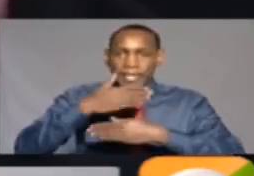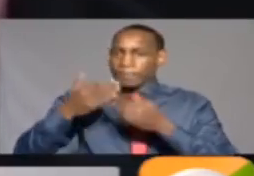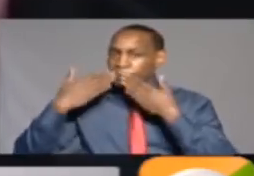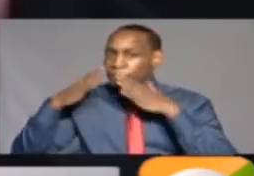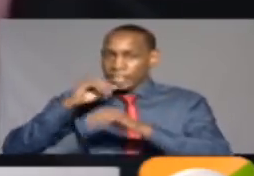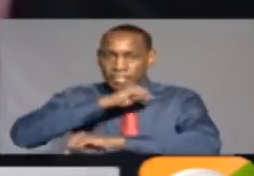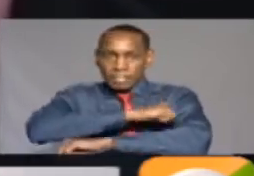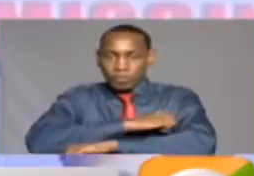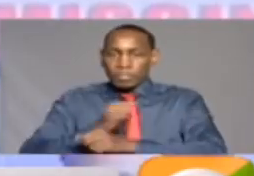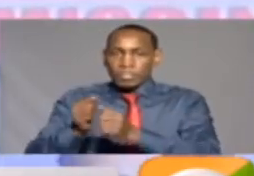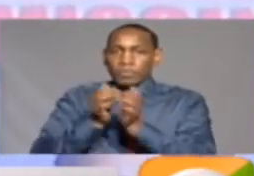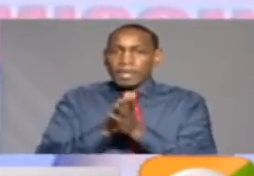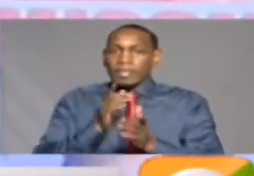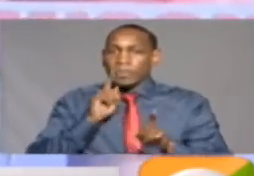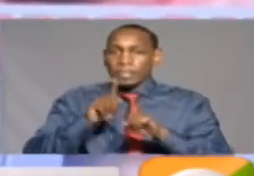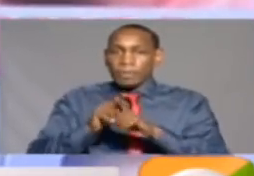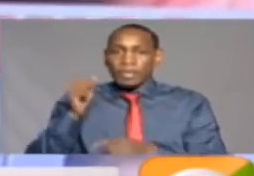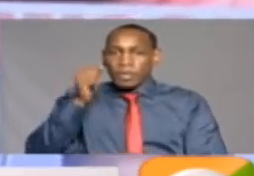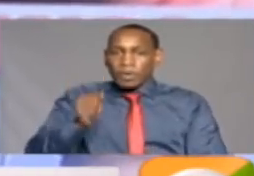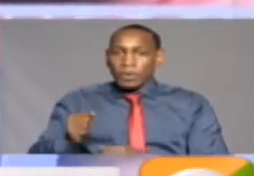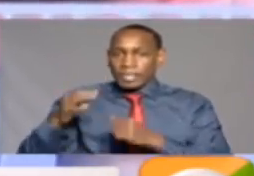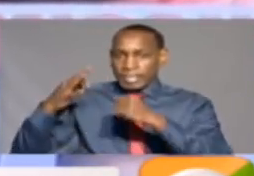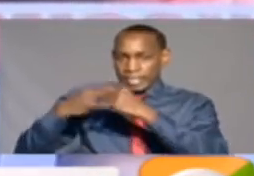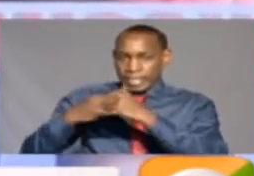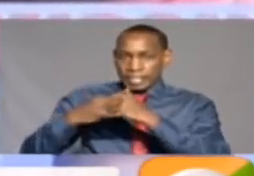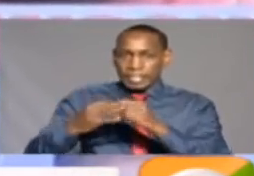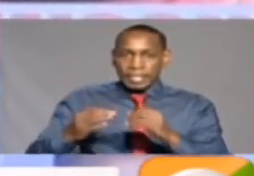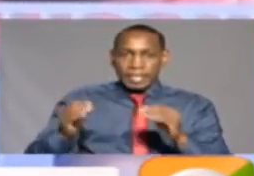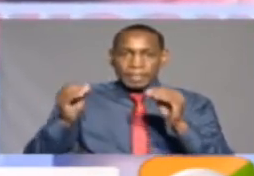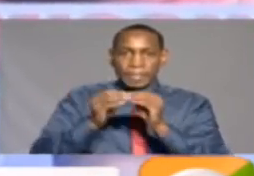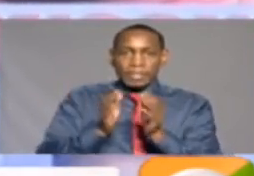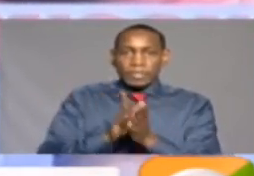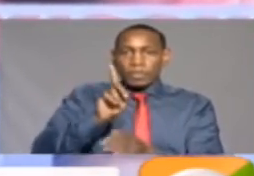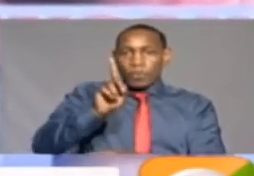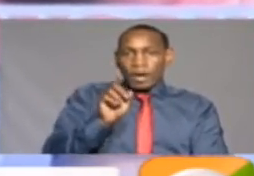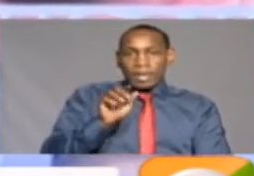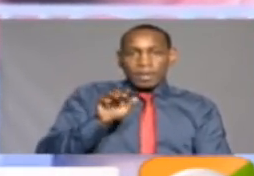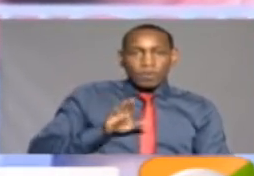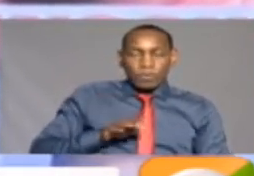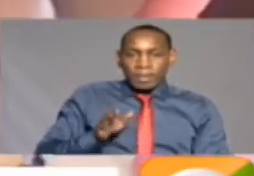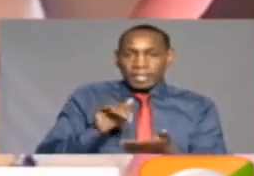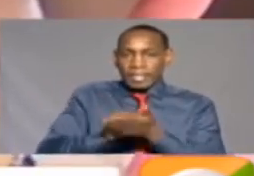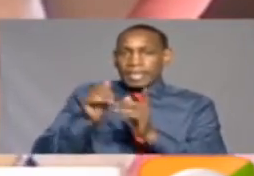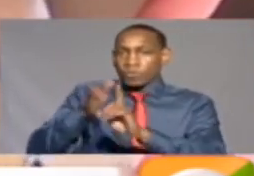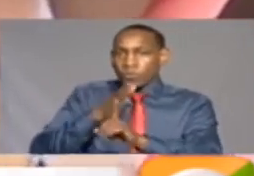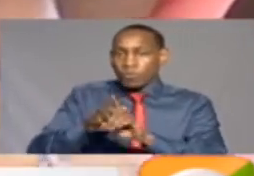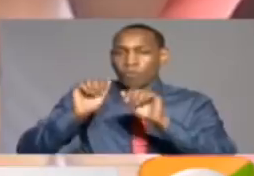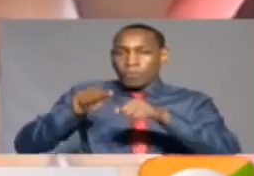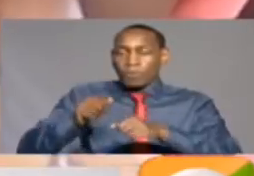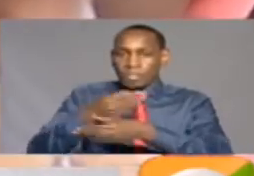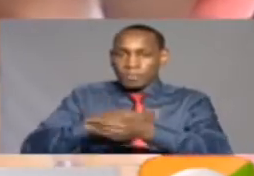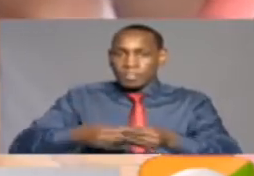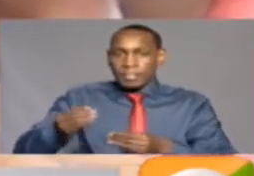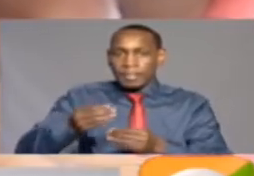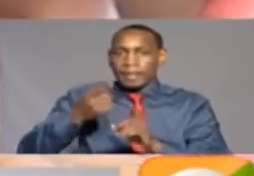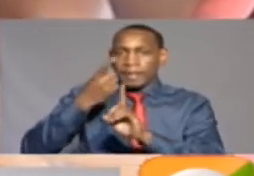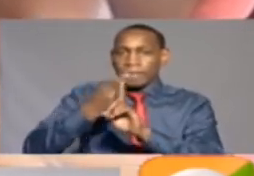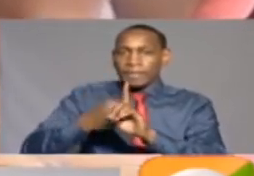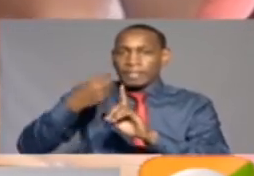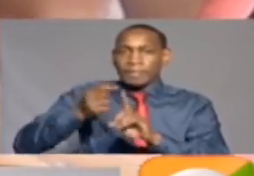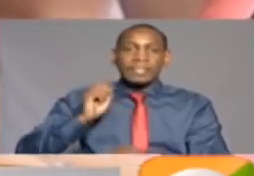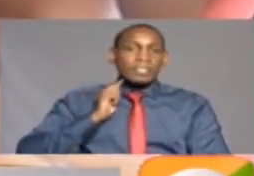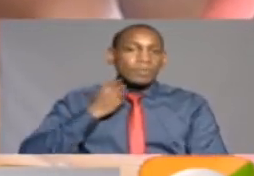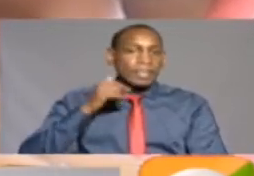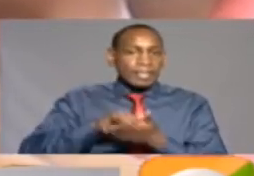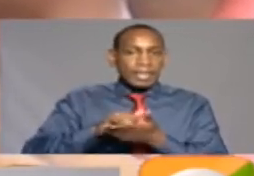shuleni, yeye na nduguye mwenye umri wa miaka nane walikutana na mama mmoja aliyewahadaa kuwa angewanunulia viazi karai